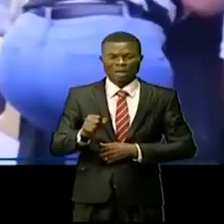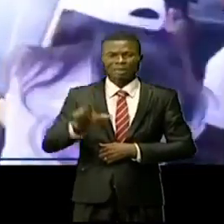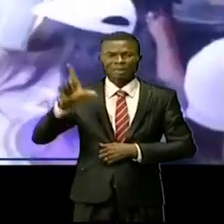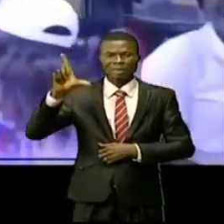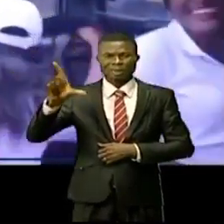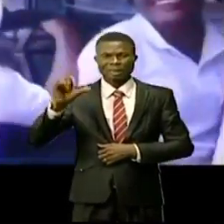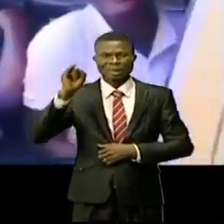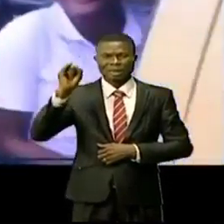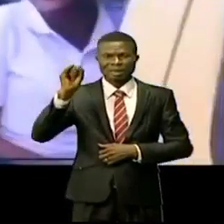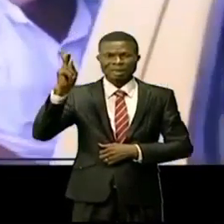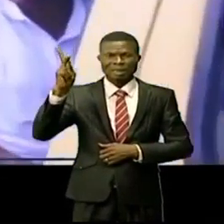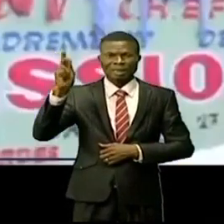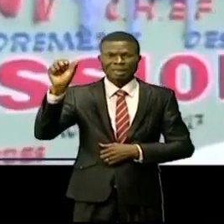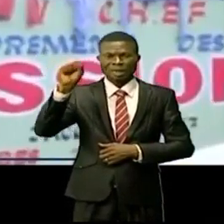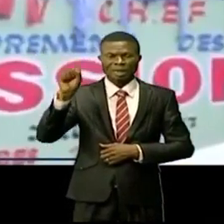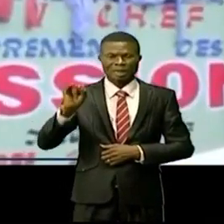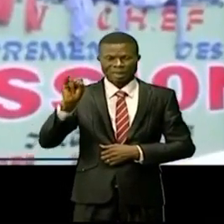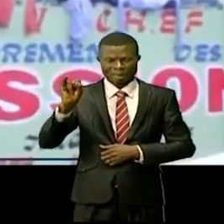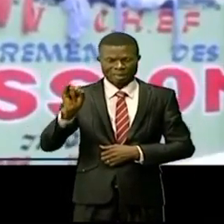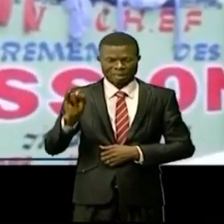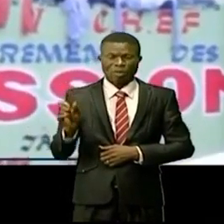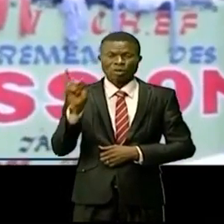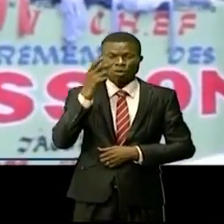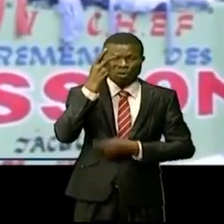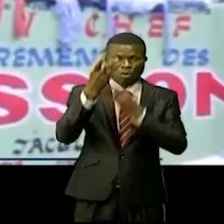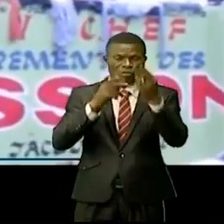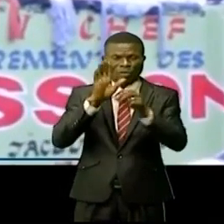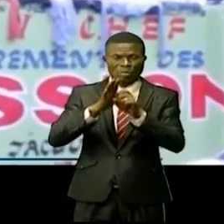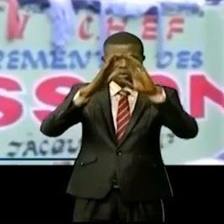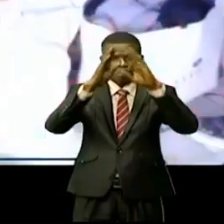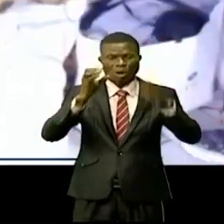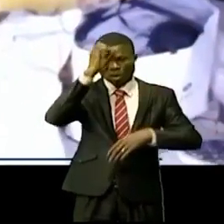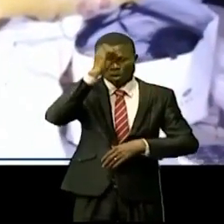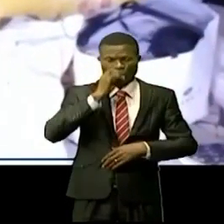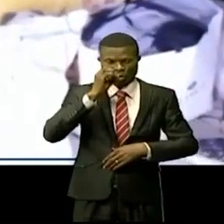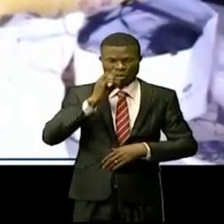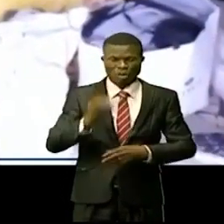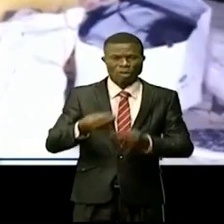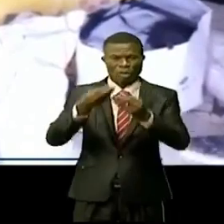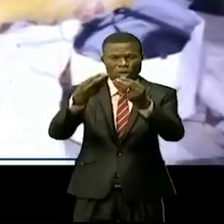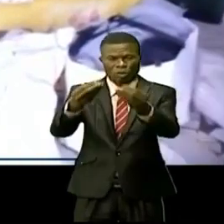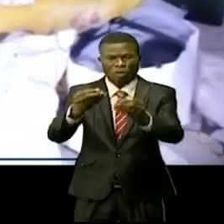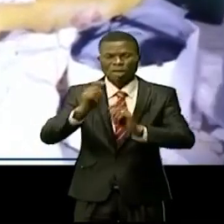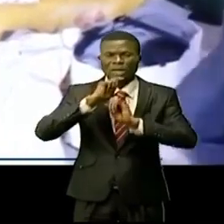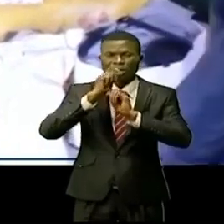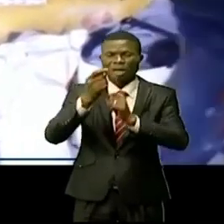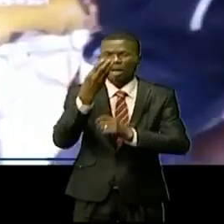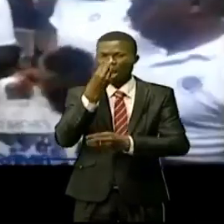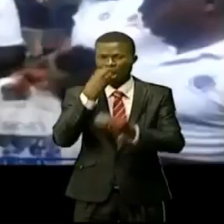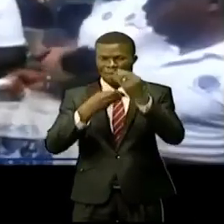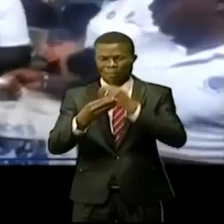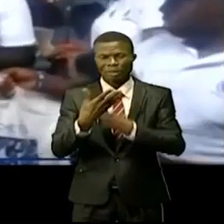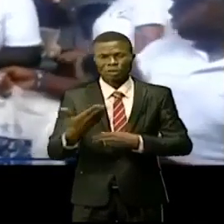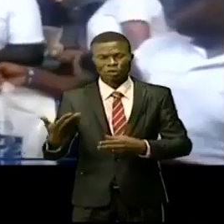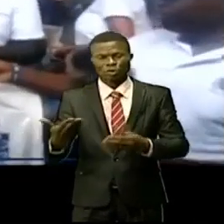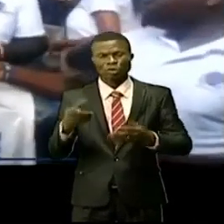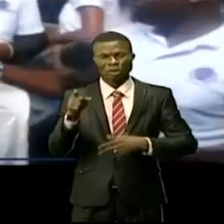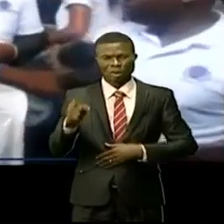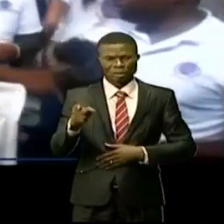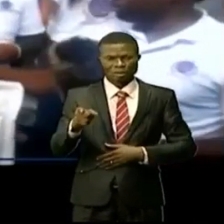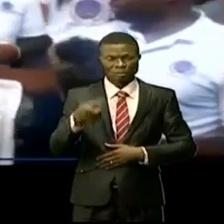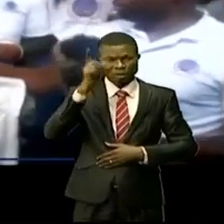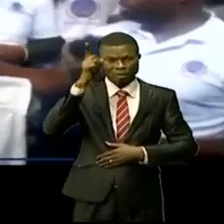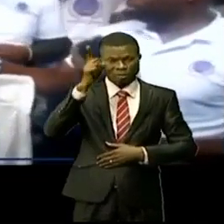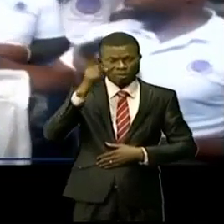loin de leur terre natale, ont sillonné plusieurs orphelinats pour procéder à la remise des vivres et non-vivres. Le premier à